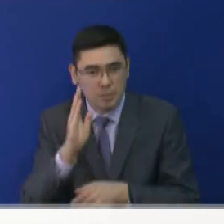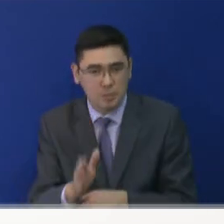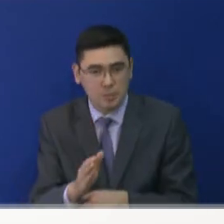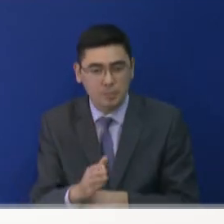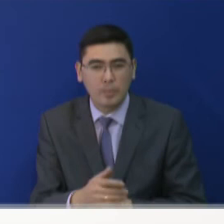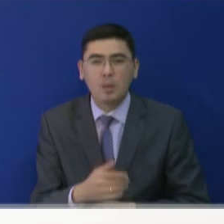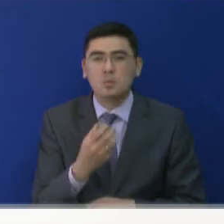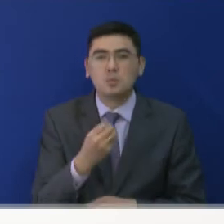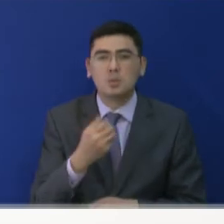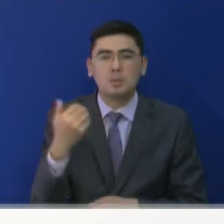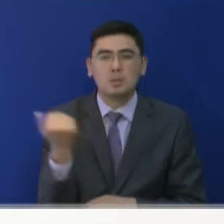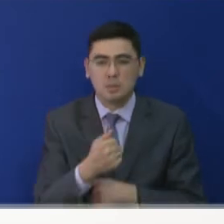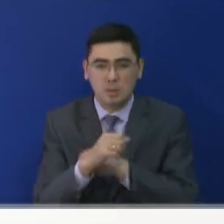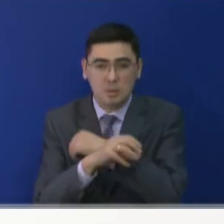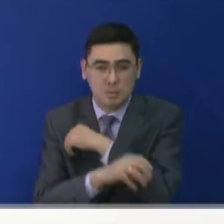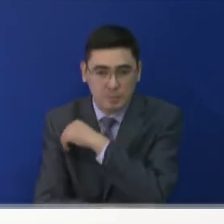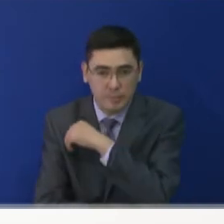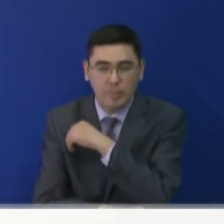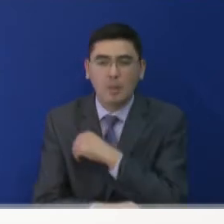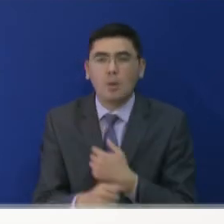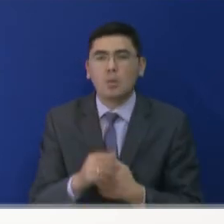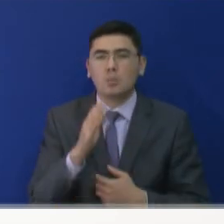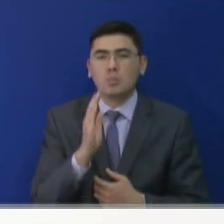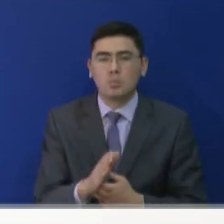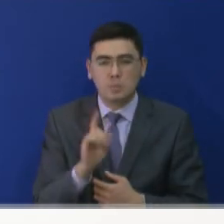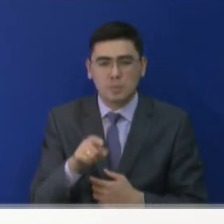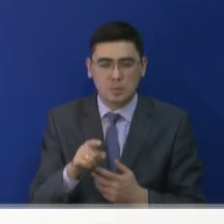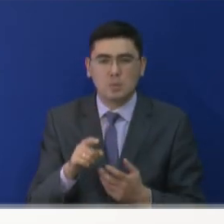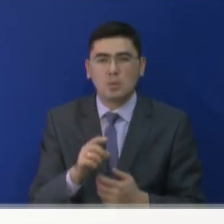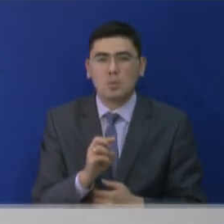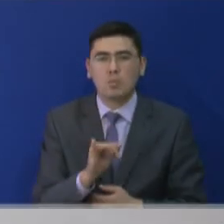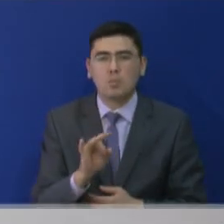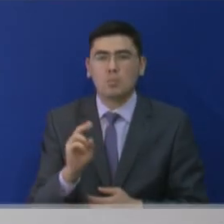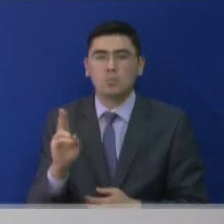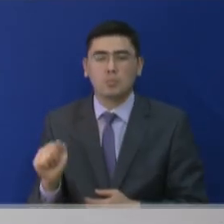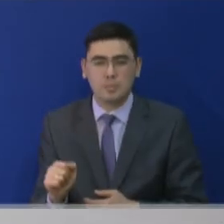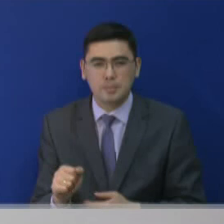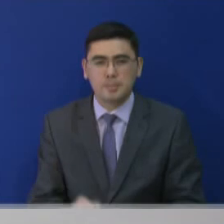соңына қарай шығыстағы таулы аймақтарда жаяу бұрқасын соғады деген болжам бар.